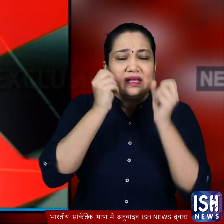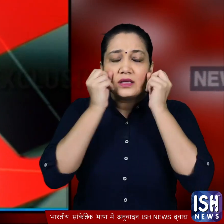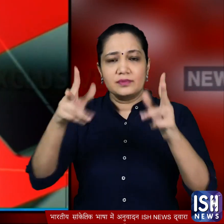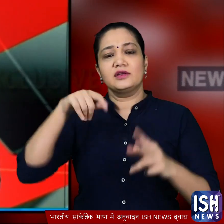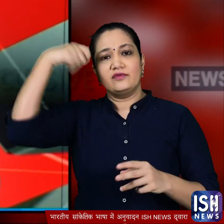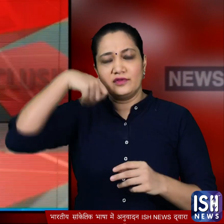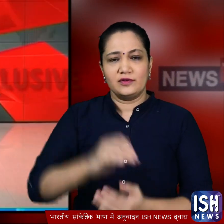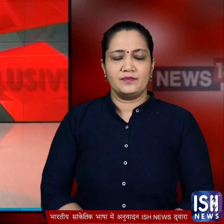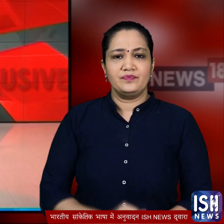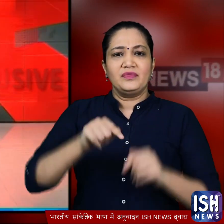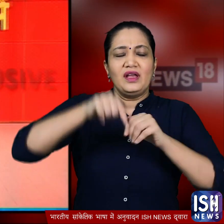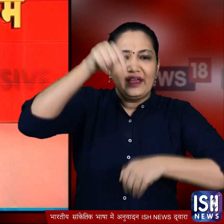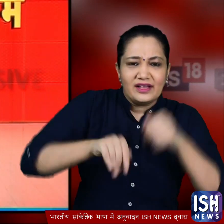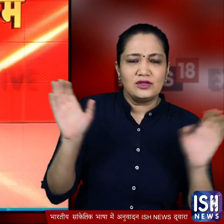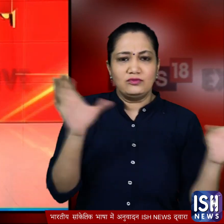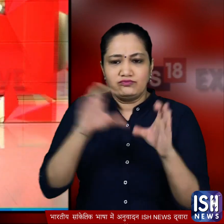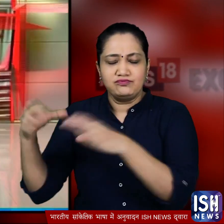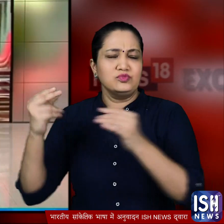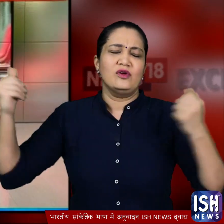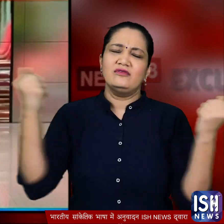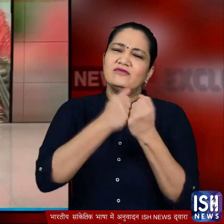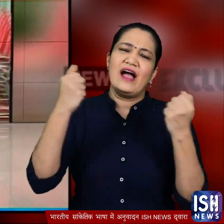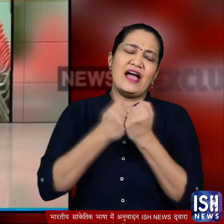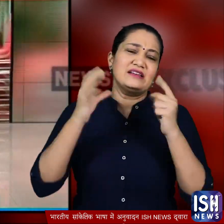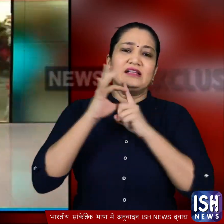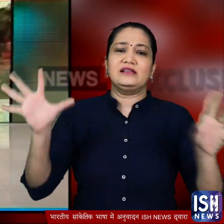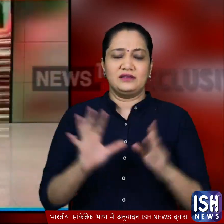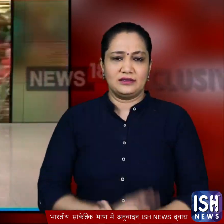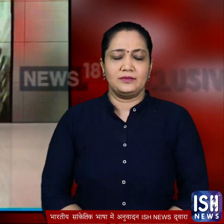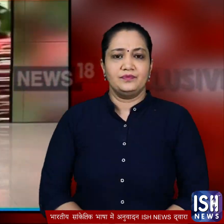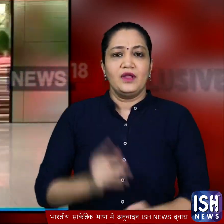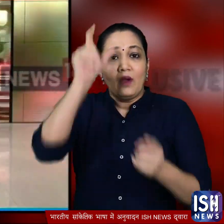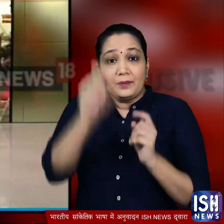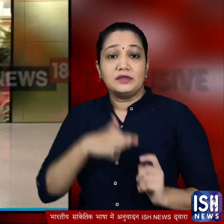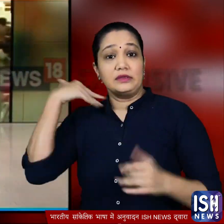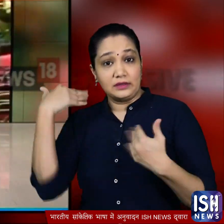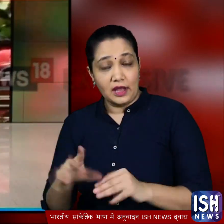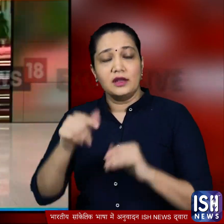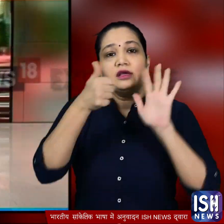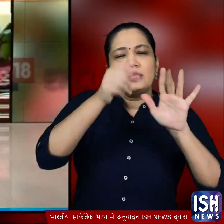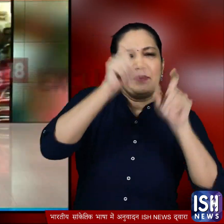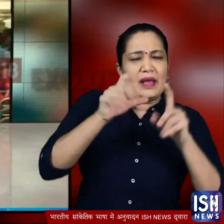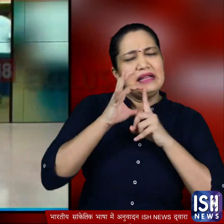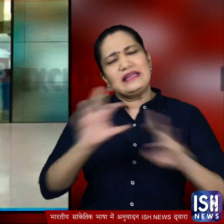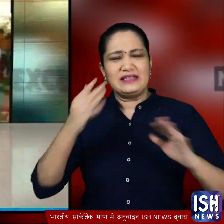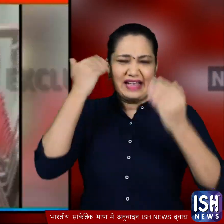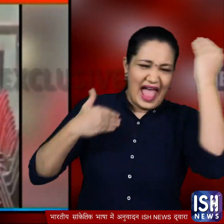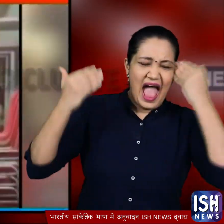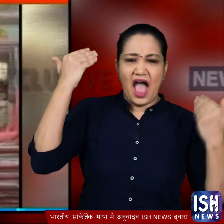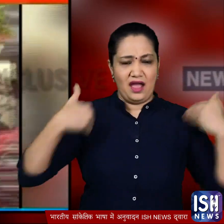तस्वीर सामने आई। वहां पर चुनावी रंजिश में दो पक्षों के बीच जमकर मारपीट हुई, जिसमें एक आदमी की मौत हो गई और 6 लोग गंभीर रूप से घायल हो